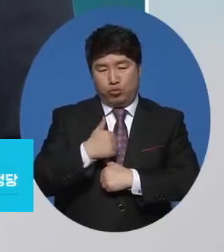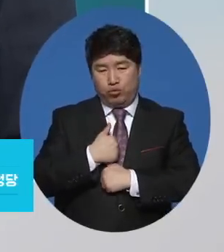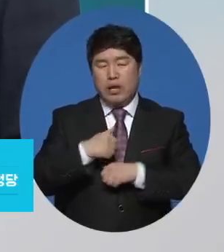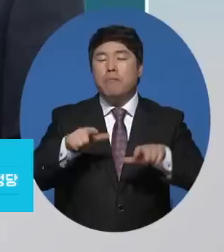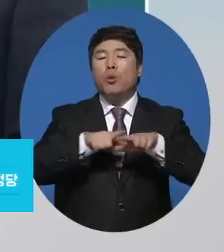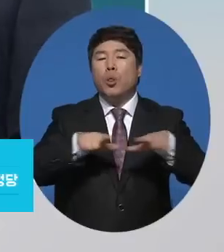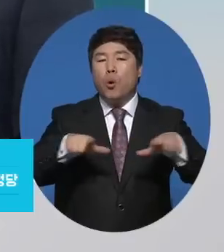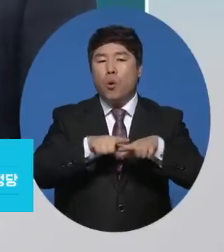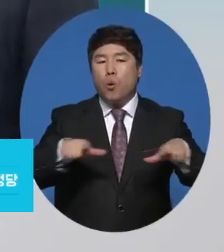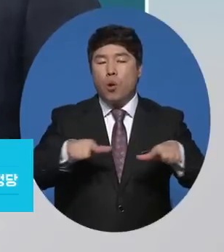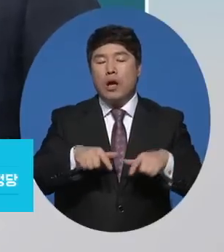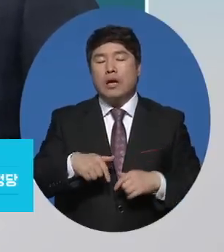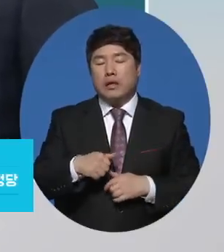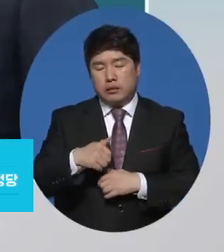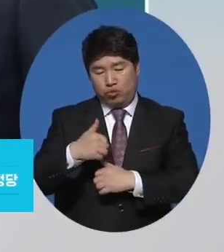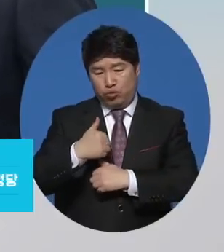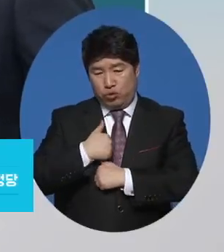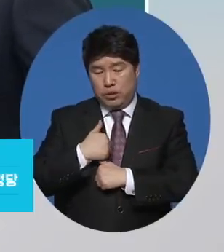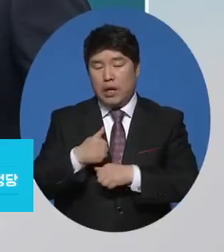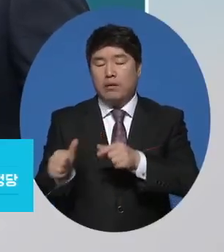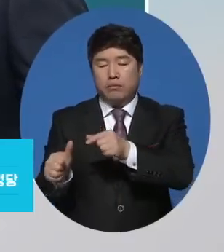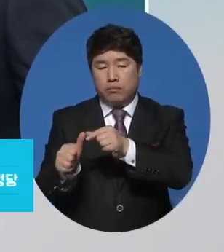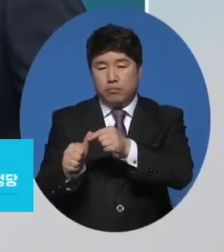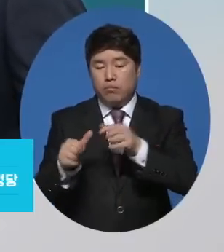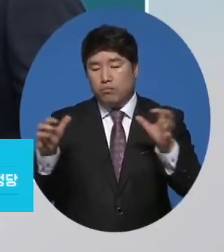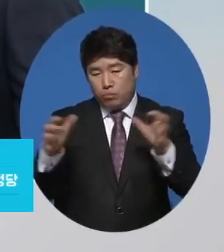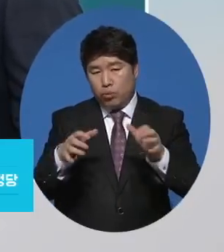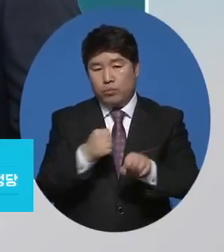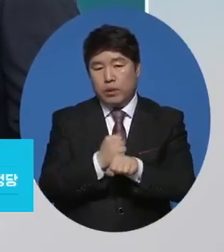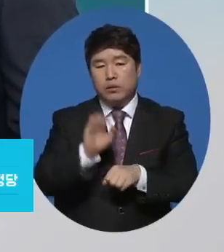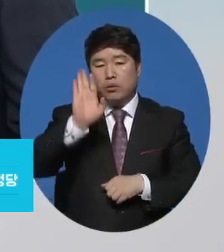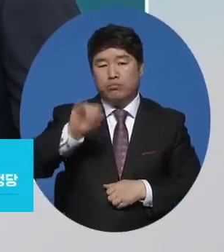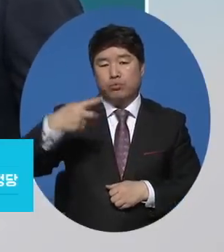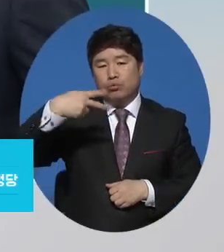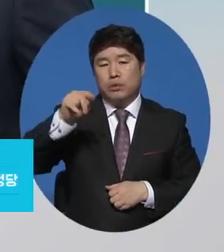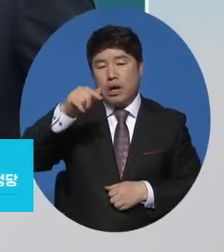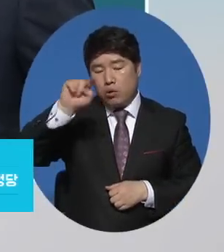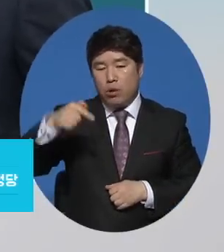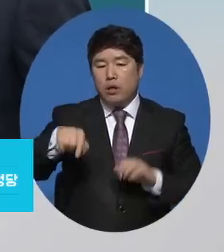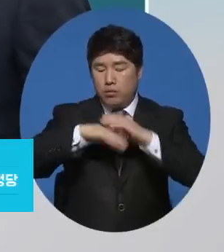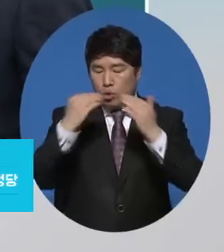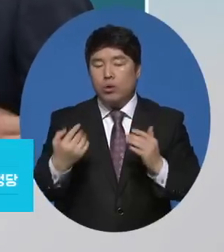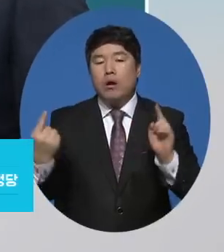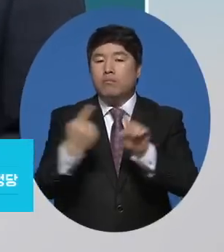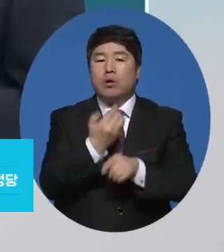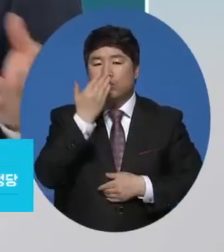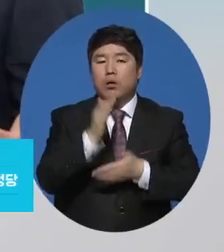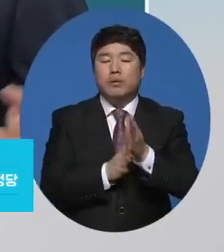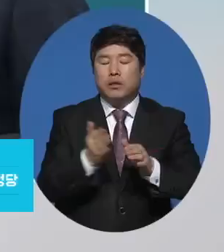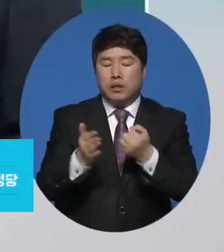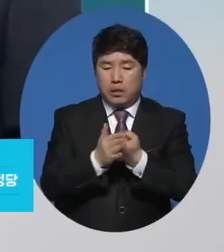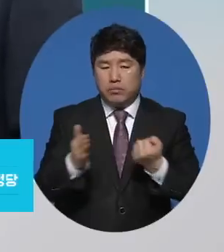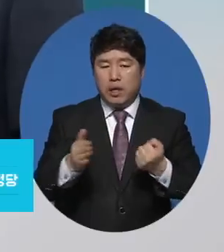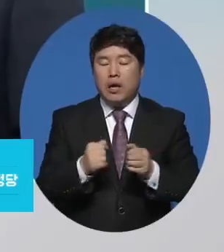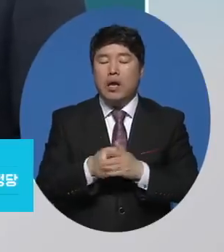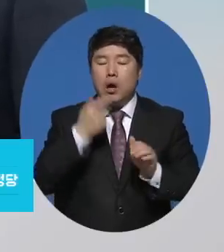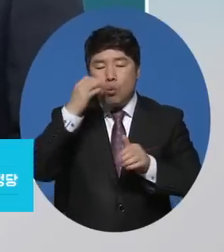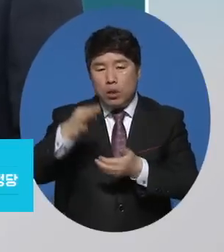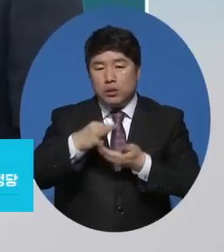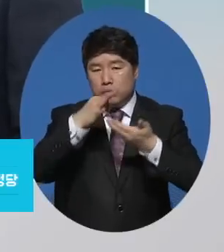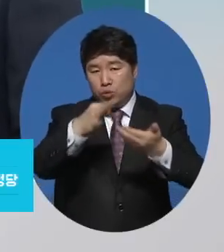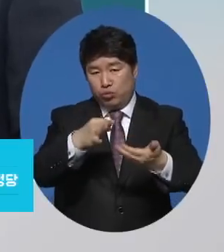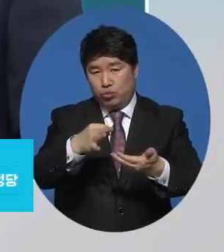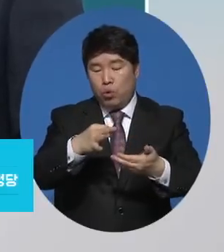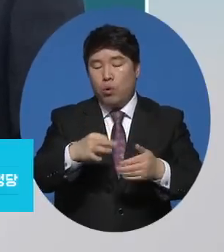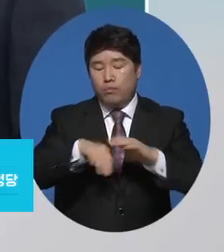그렇게 모집해서 점차 부사관으로 모두 모두 군대를 바꿀 수가 없으니까 모병을 통해서이